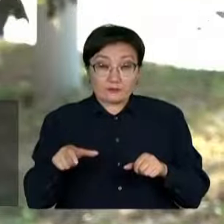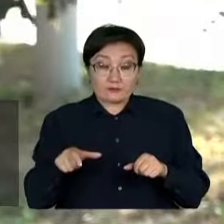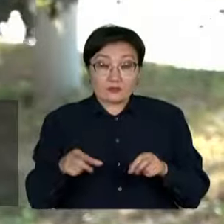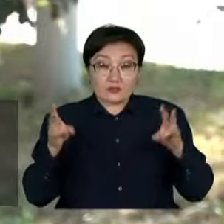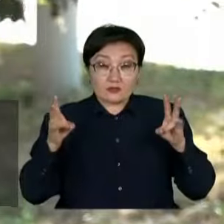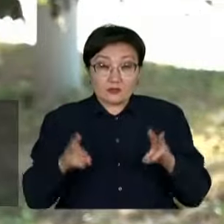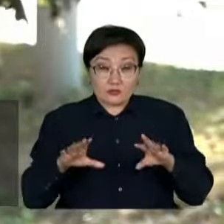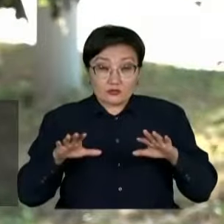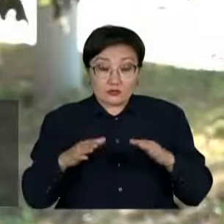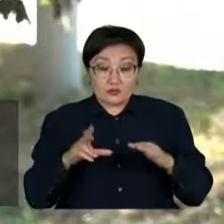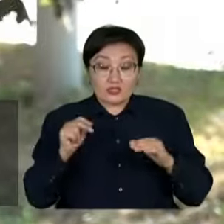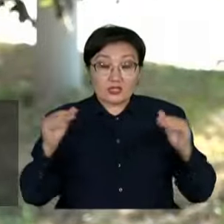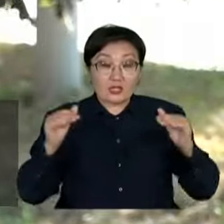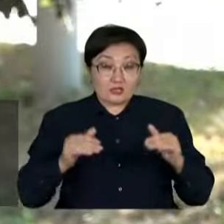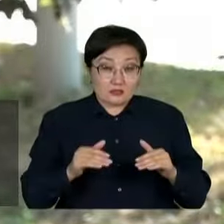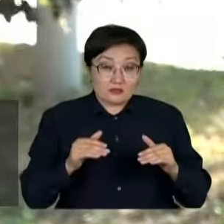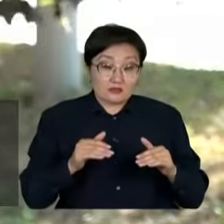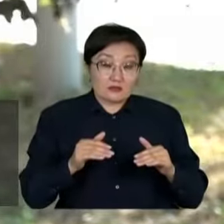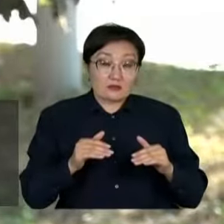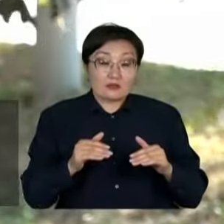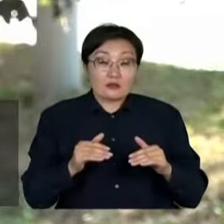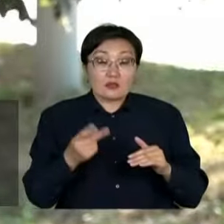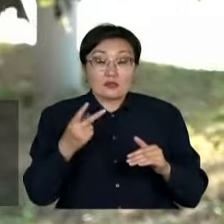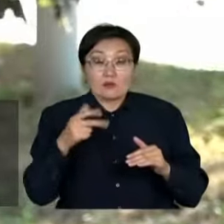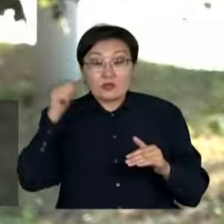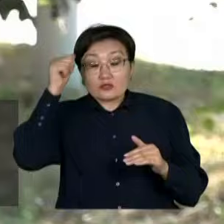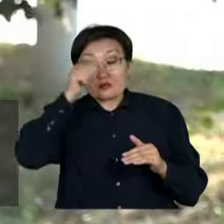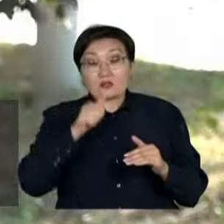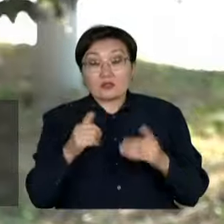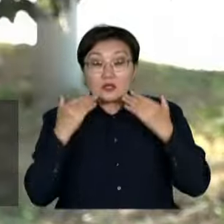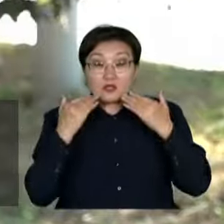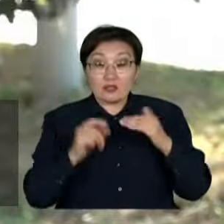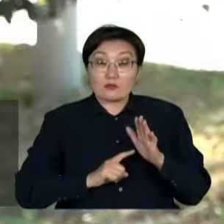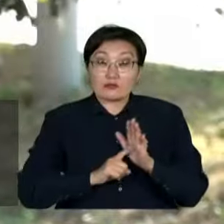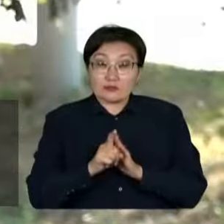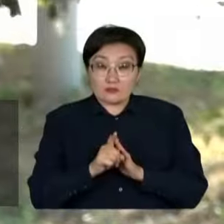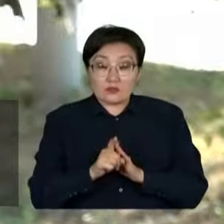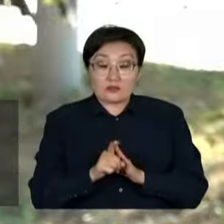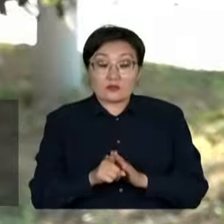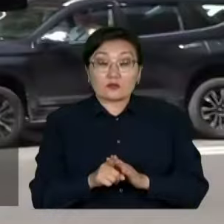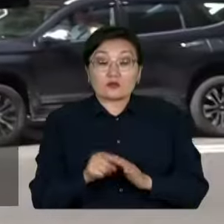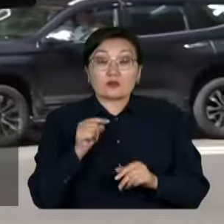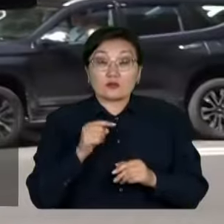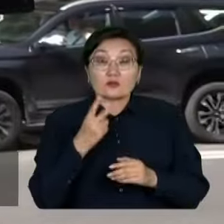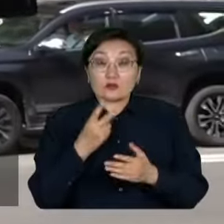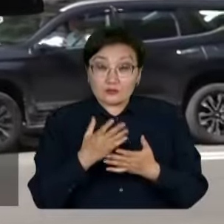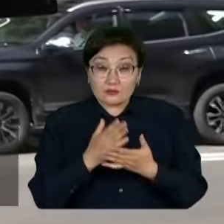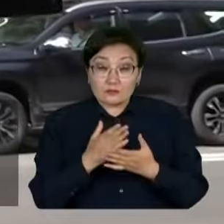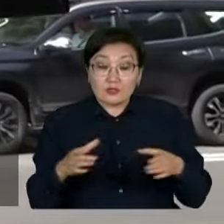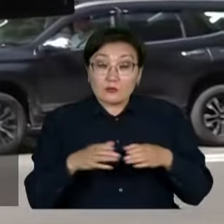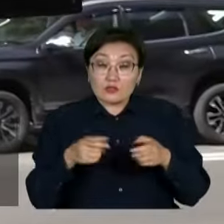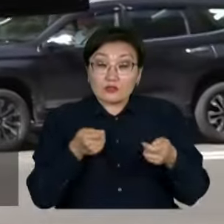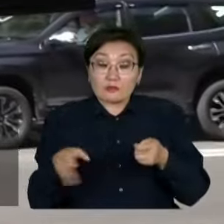инциденттерінде санын азайғанын осы 23 жылдың аяғынан бастап көріп келеміз, азайып атқан. Компания басшысы